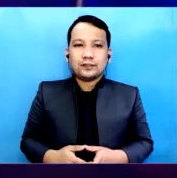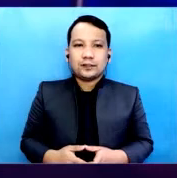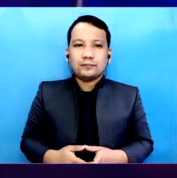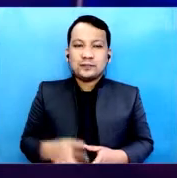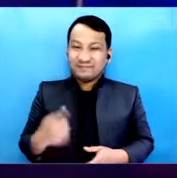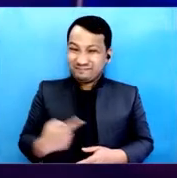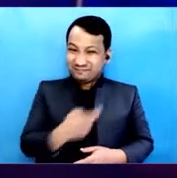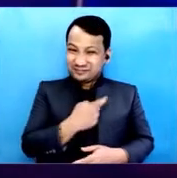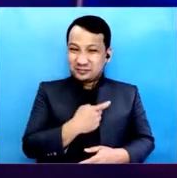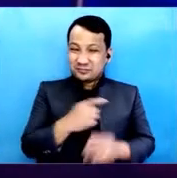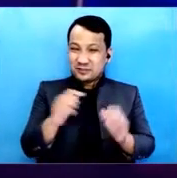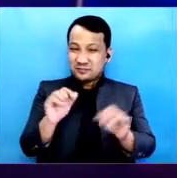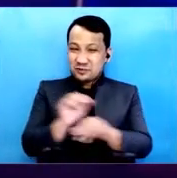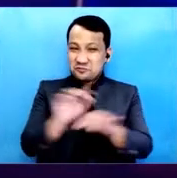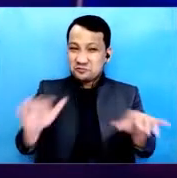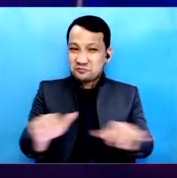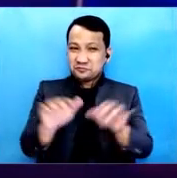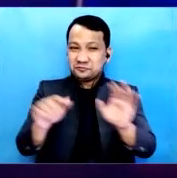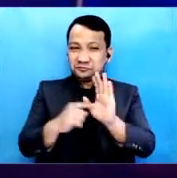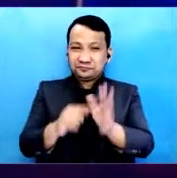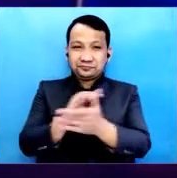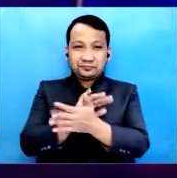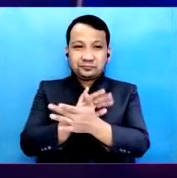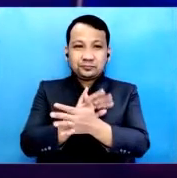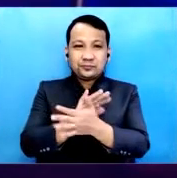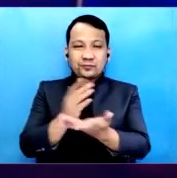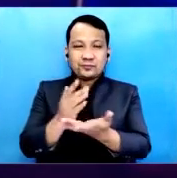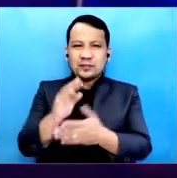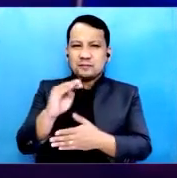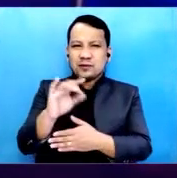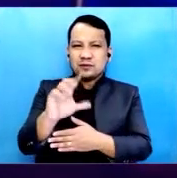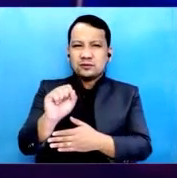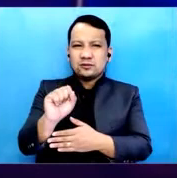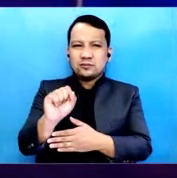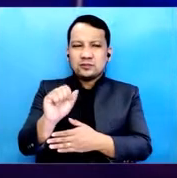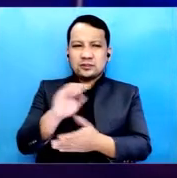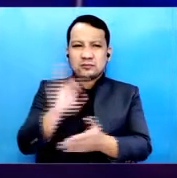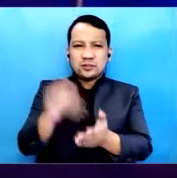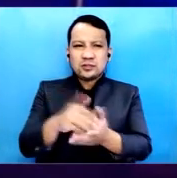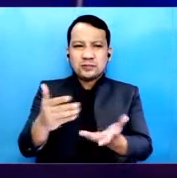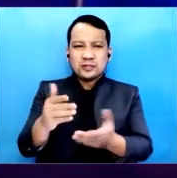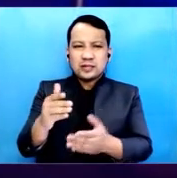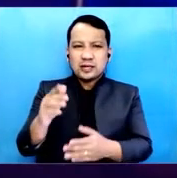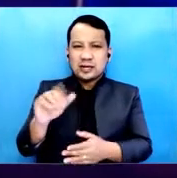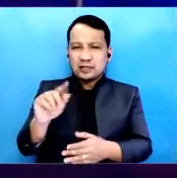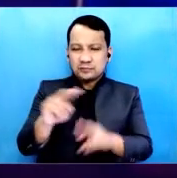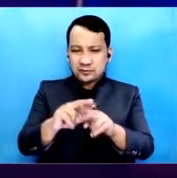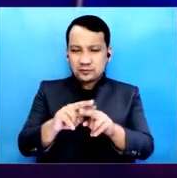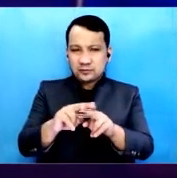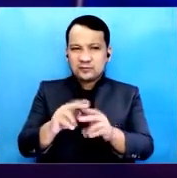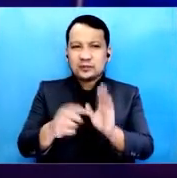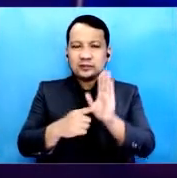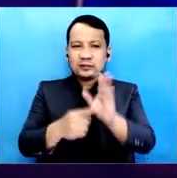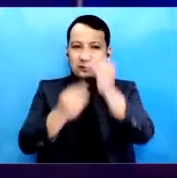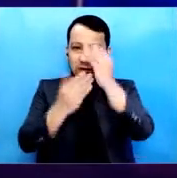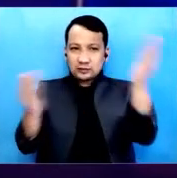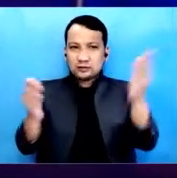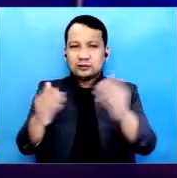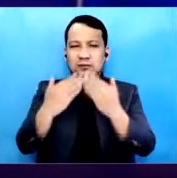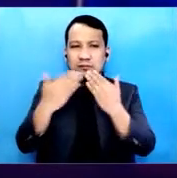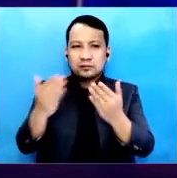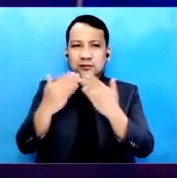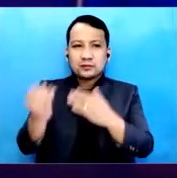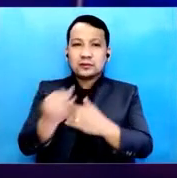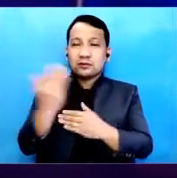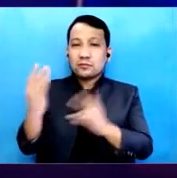Umaaray ang mga manggagawang apektado ng pandemya sa Mangrove Propagation Center sa Alamino City, Pangasinan. Todo naman ang